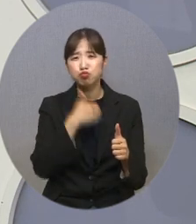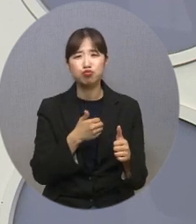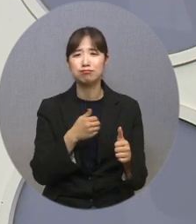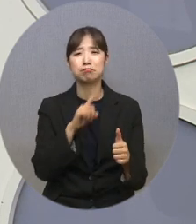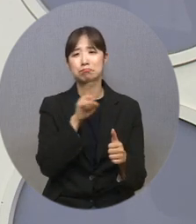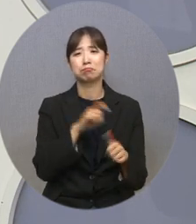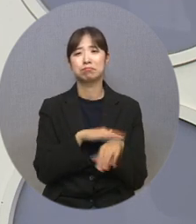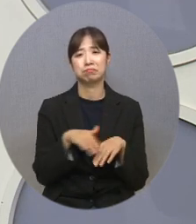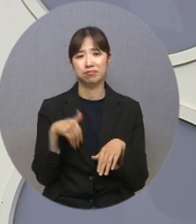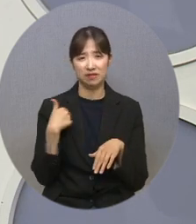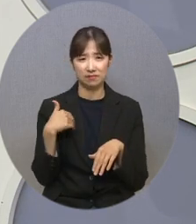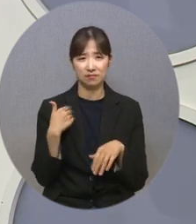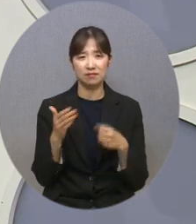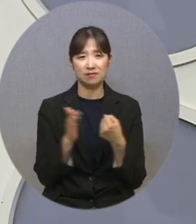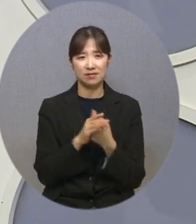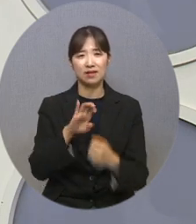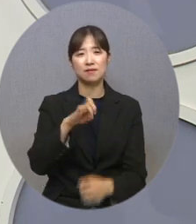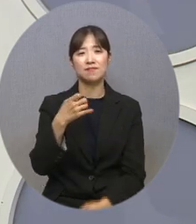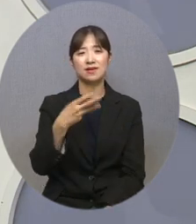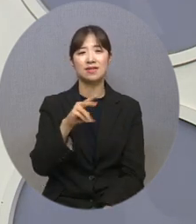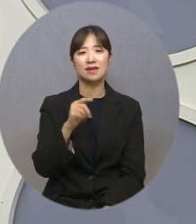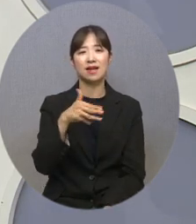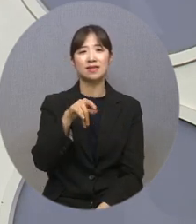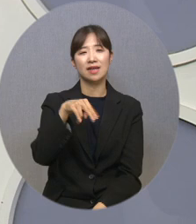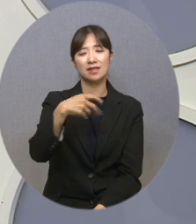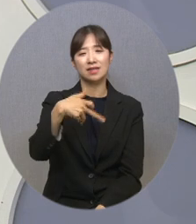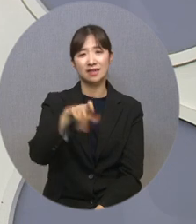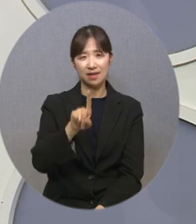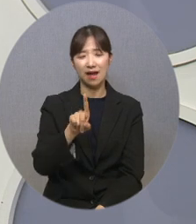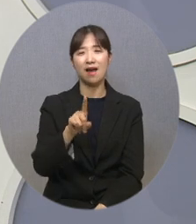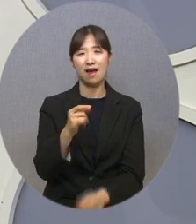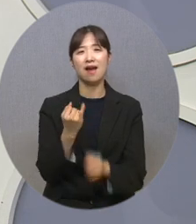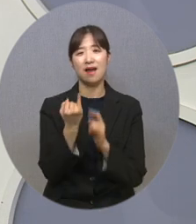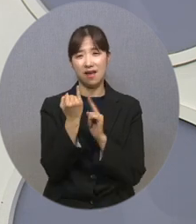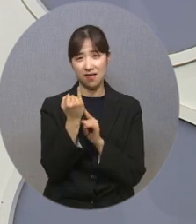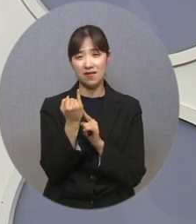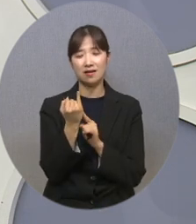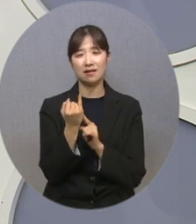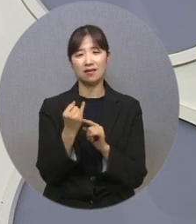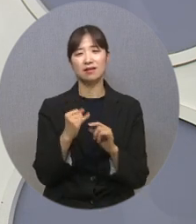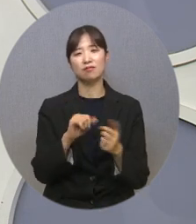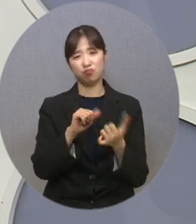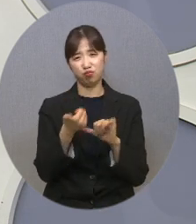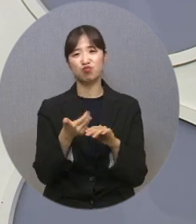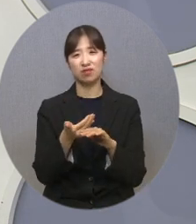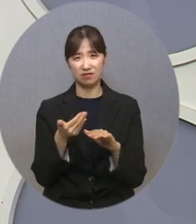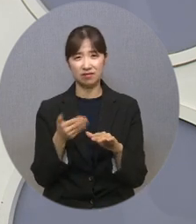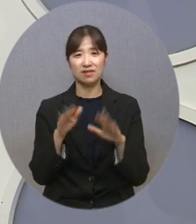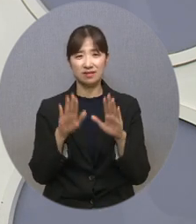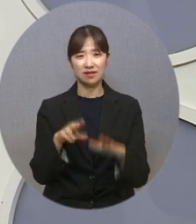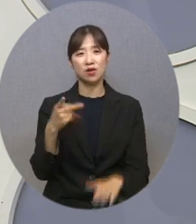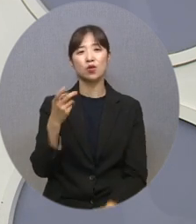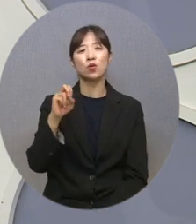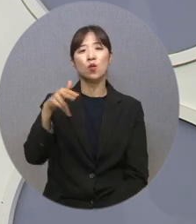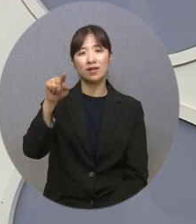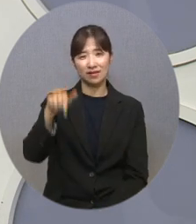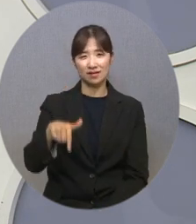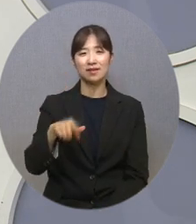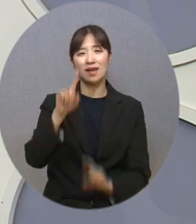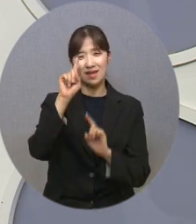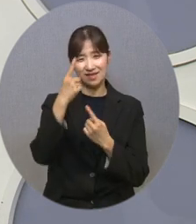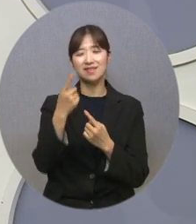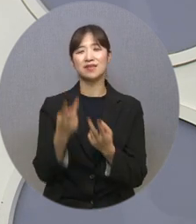있고, 그래서 프란체스카 여사가 세상을 그 뜨기 전에 지금 동작동에 이승만 대통령